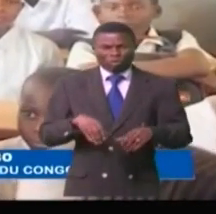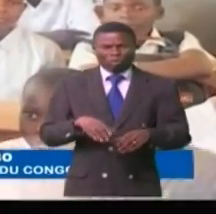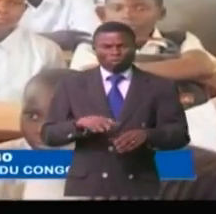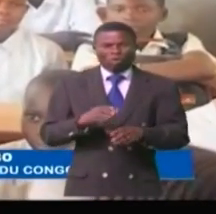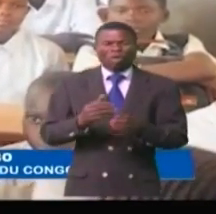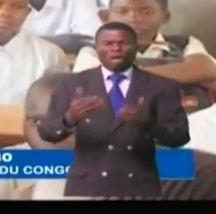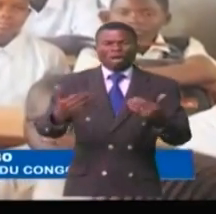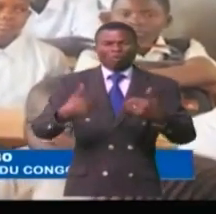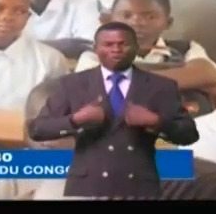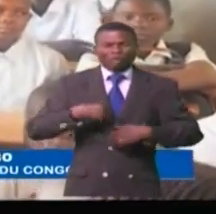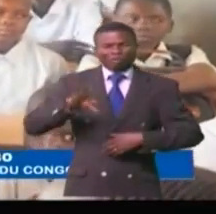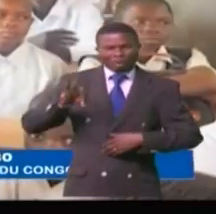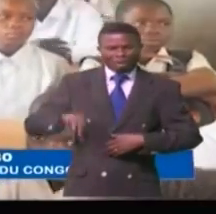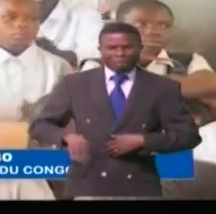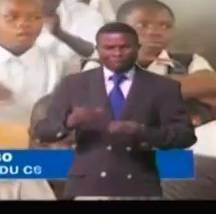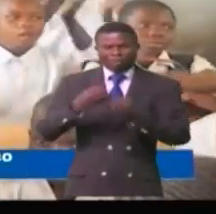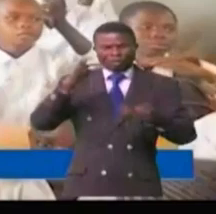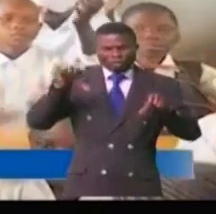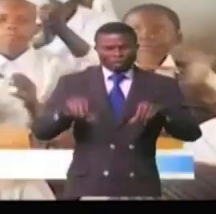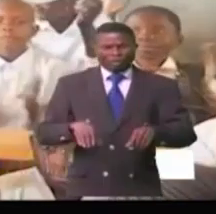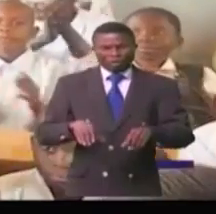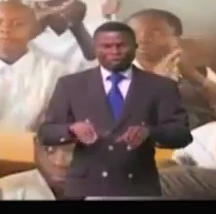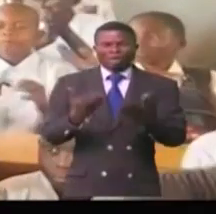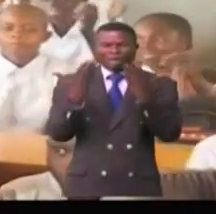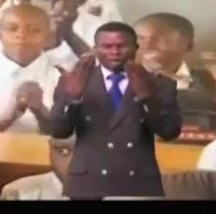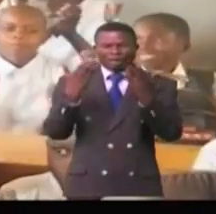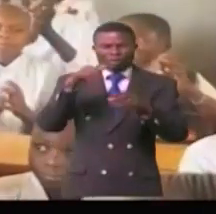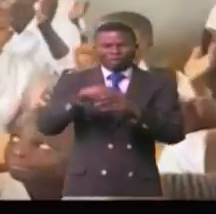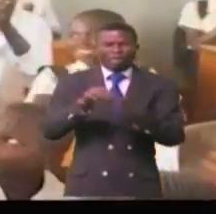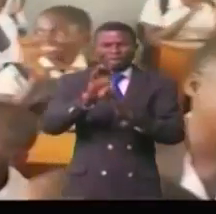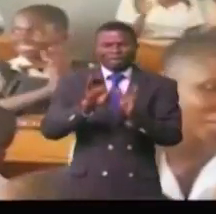de leur pays, étudier dans le pays.